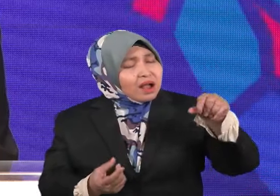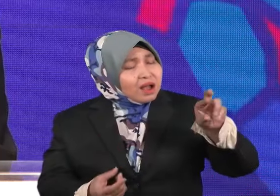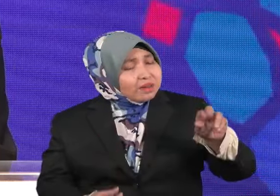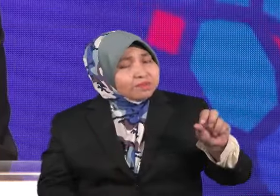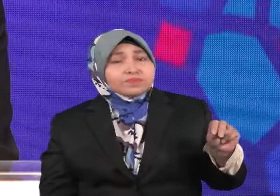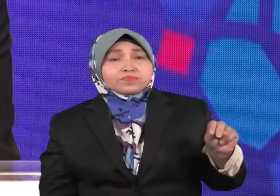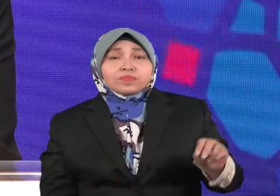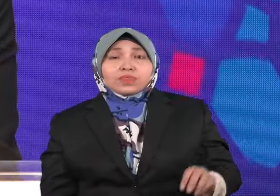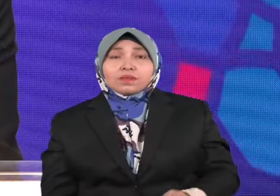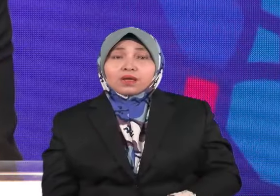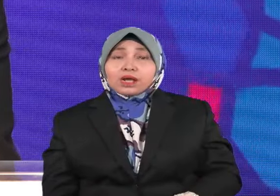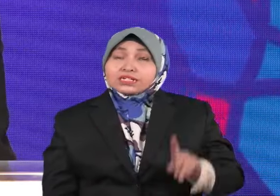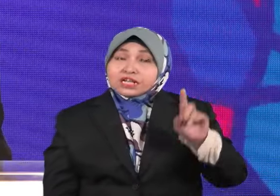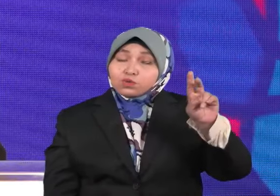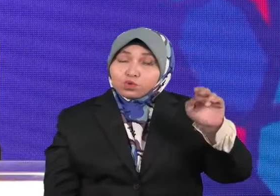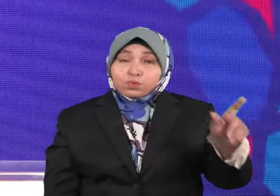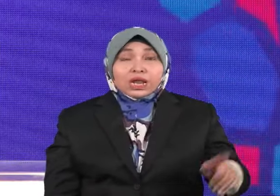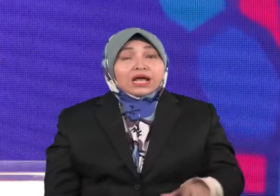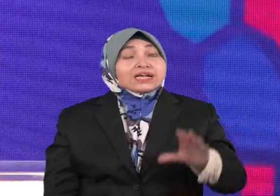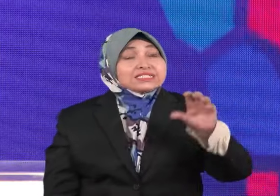al-Qur'an. Satu, dua, mula.